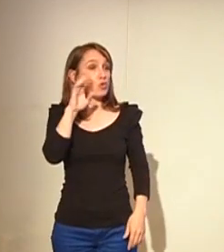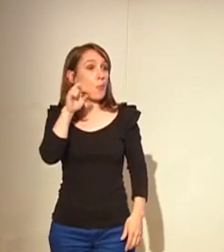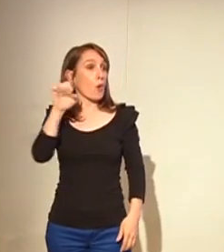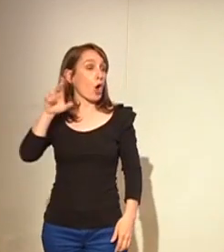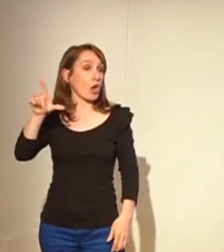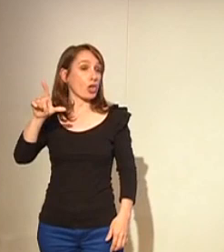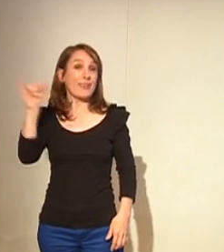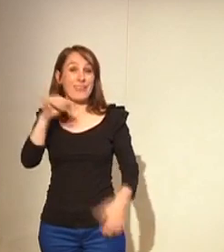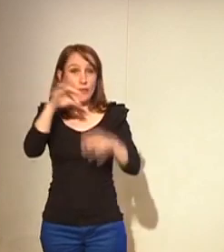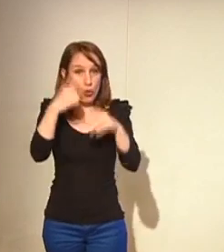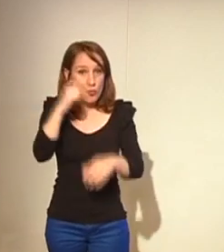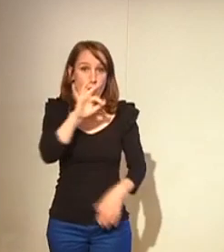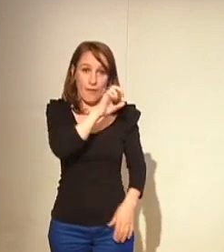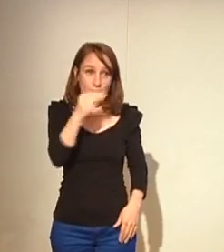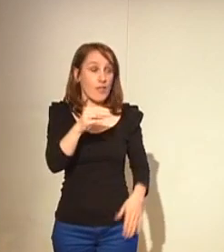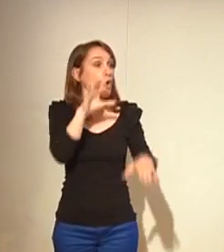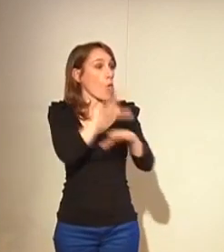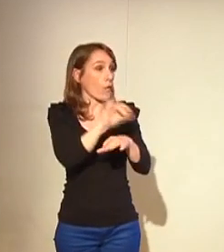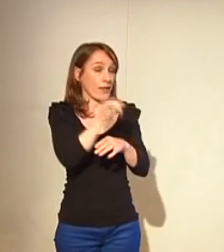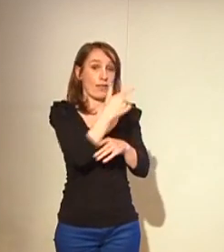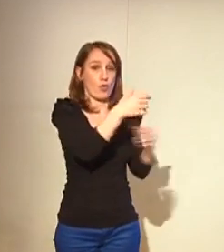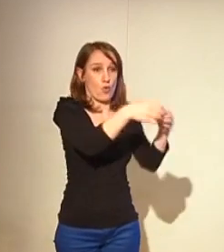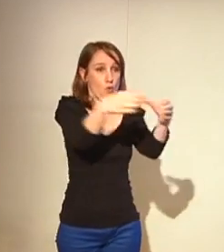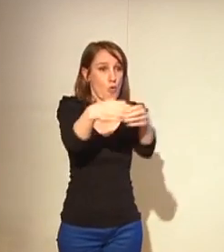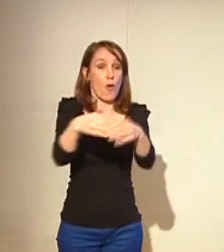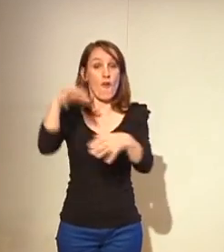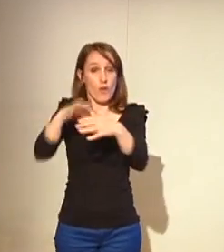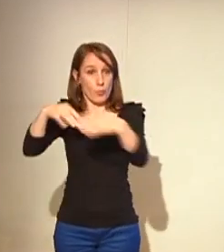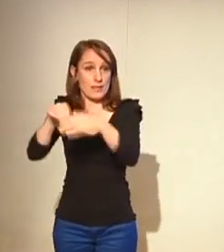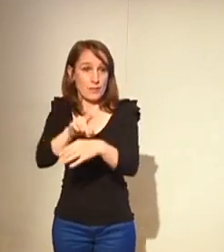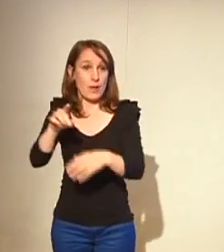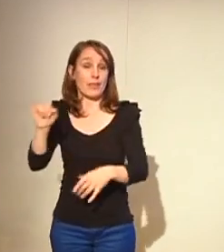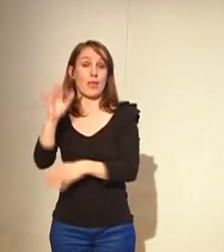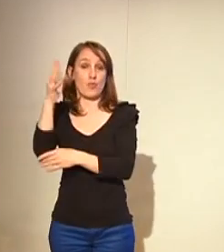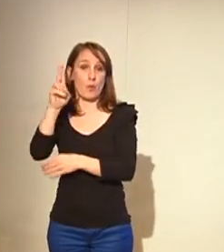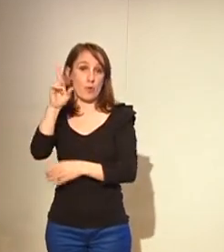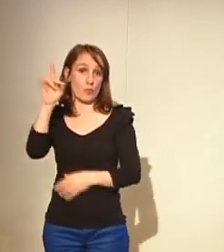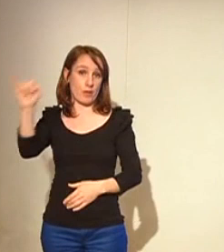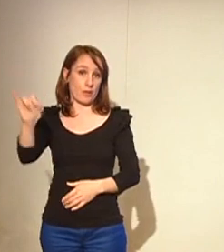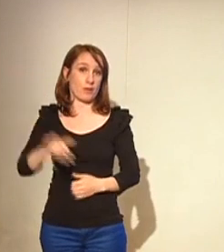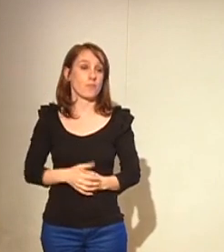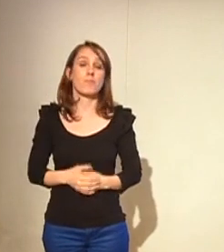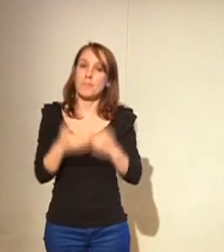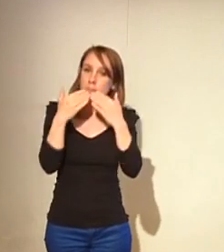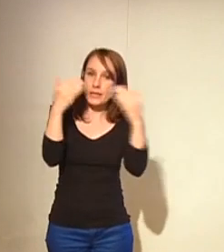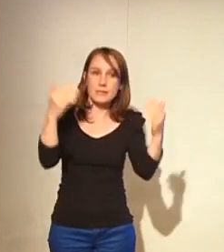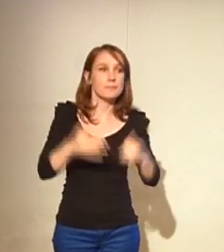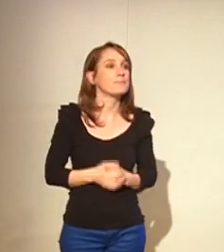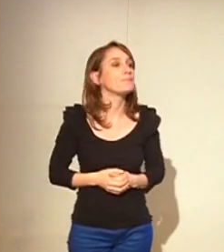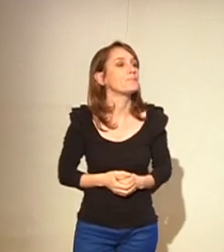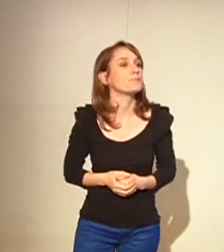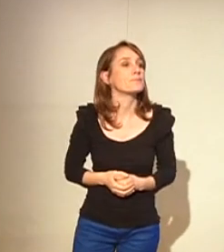Front National qui est contre de groupes qui ne prend pas part au vote umpudi merci